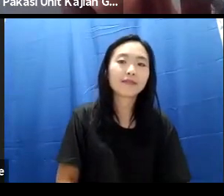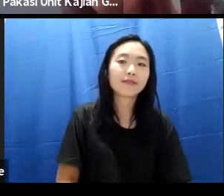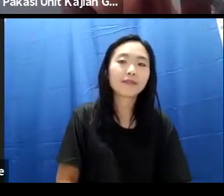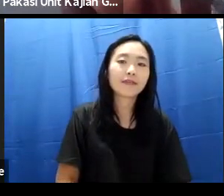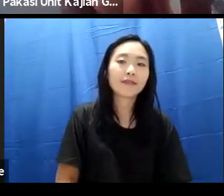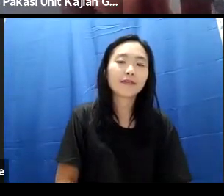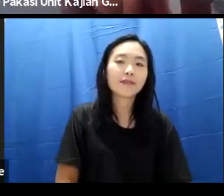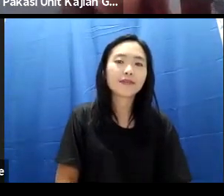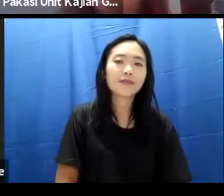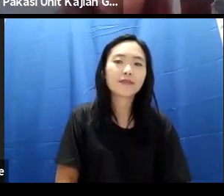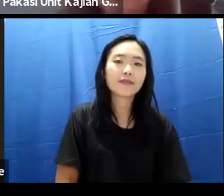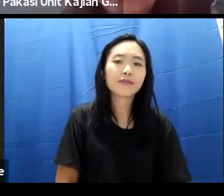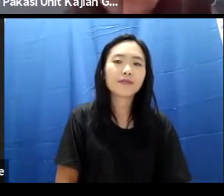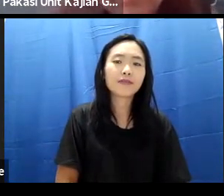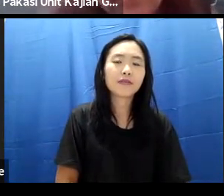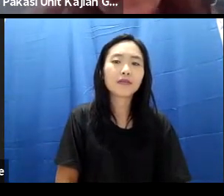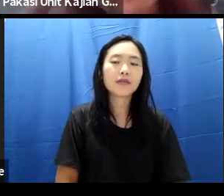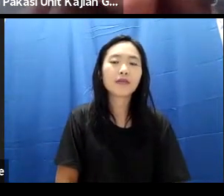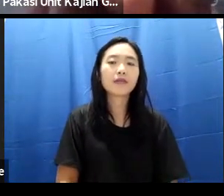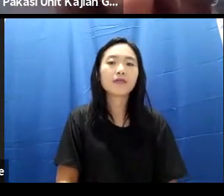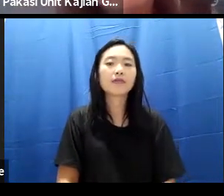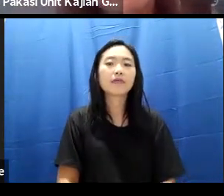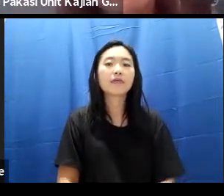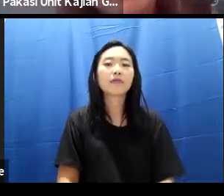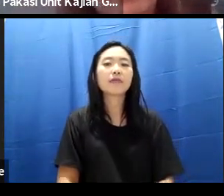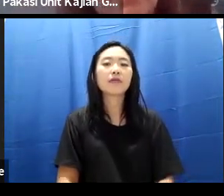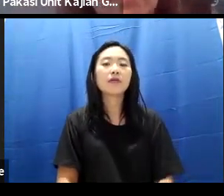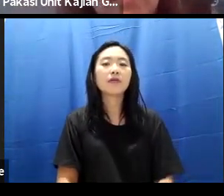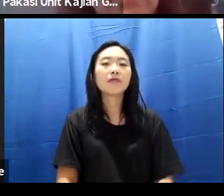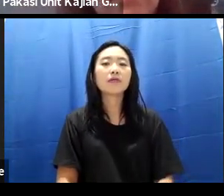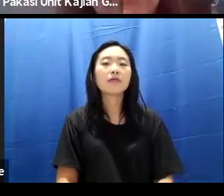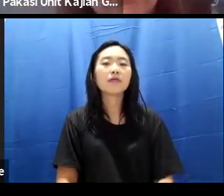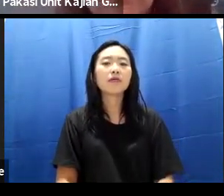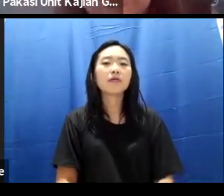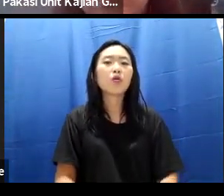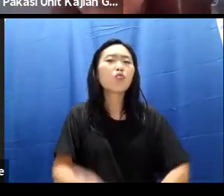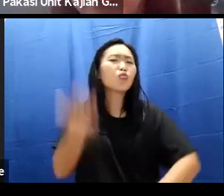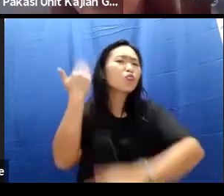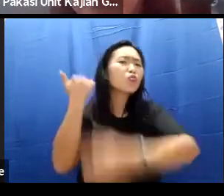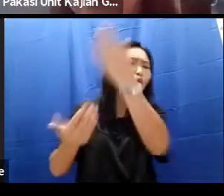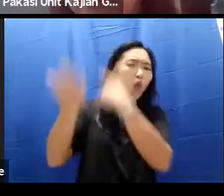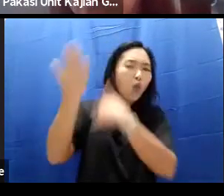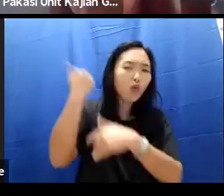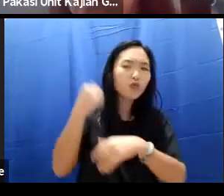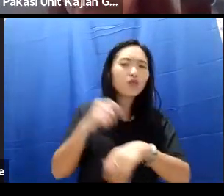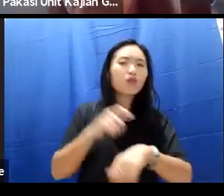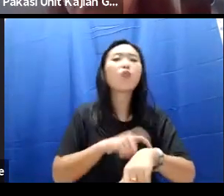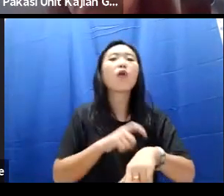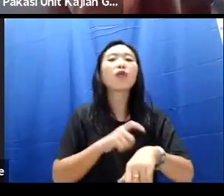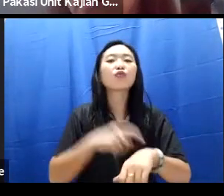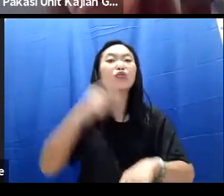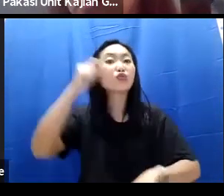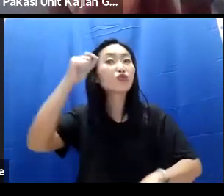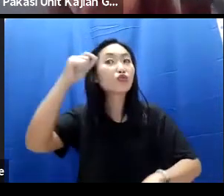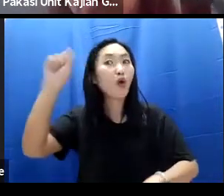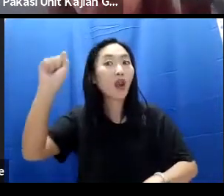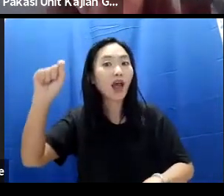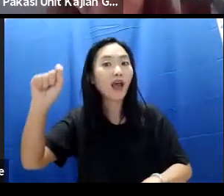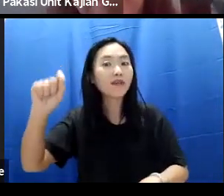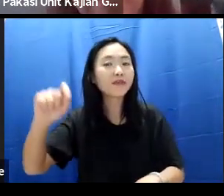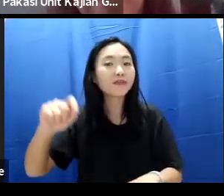memang modal saya, kapital saya, kebetulan memang dulu pada saat saya sekolah itu saya sering disebut